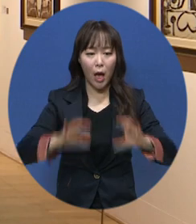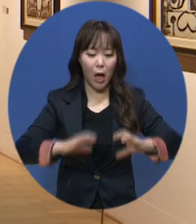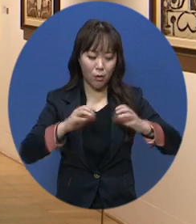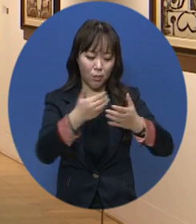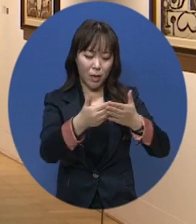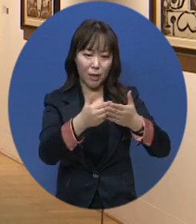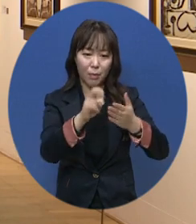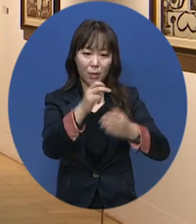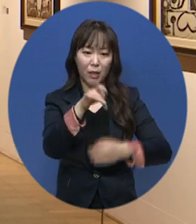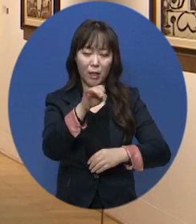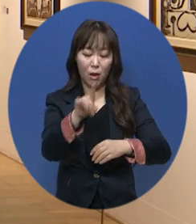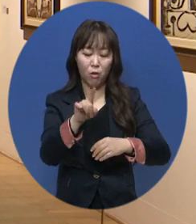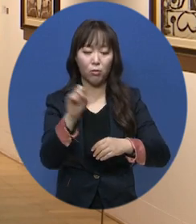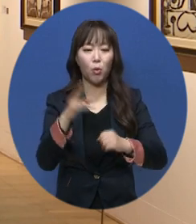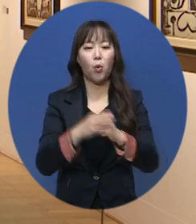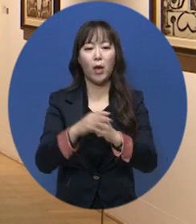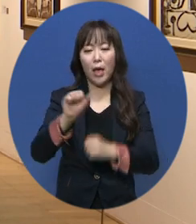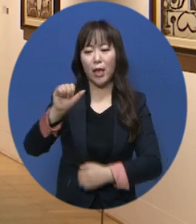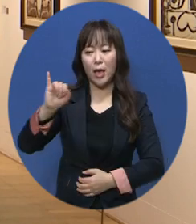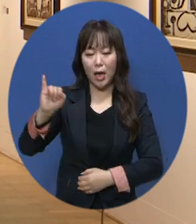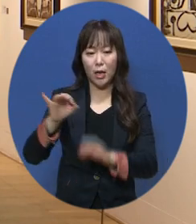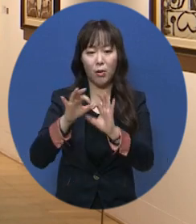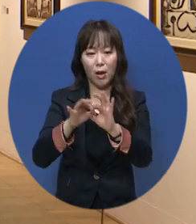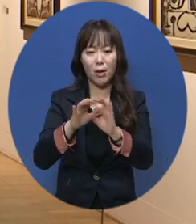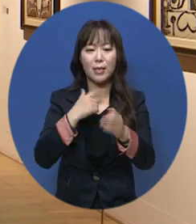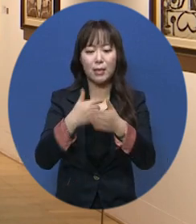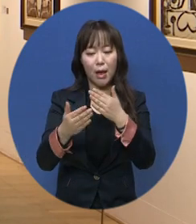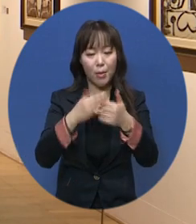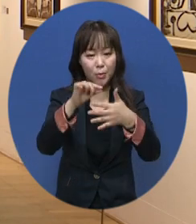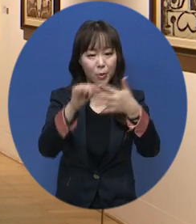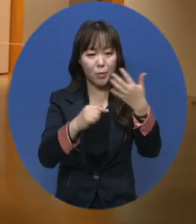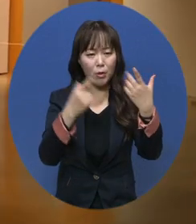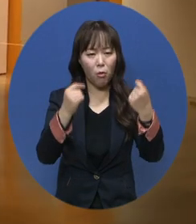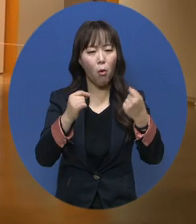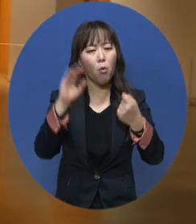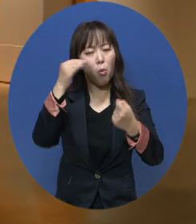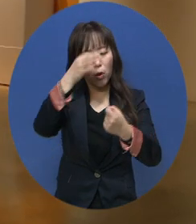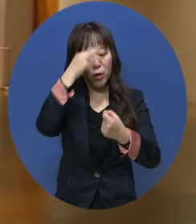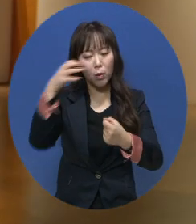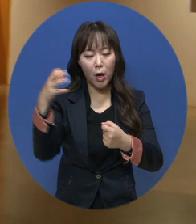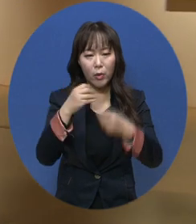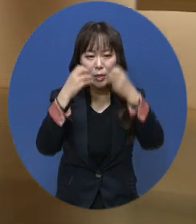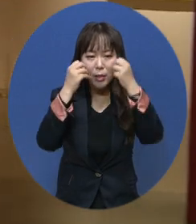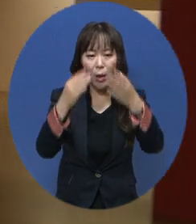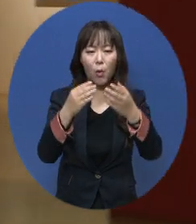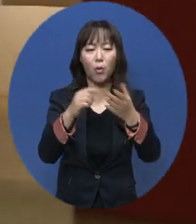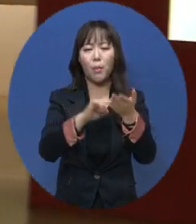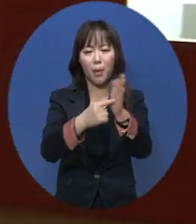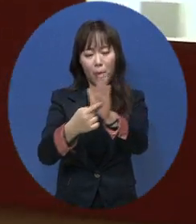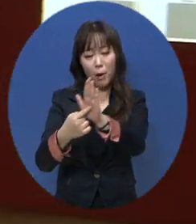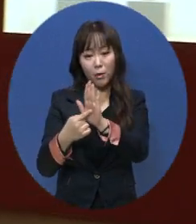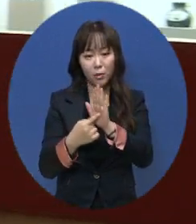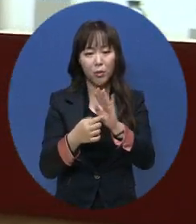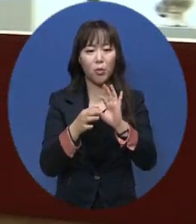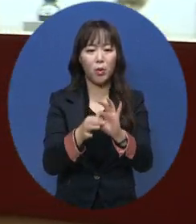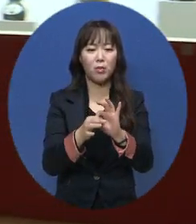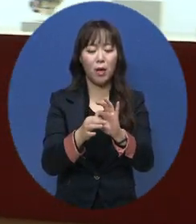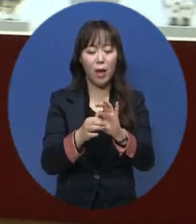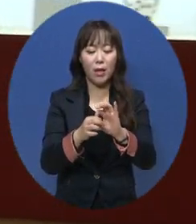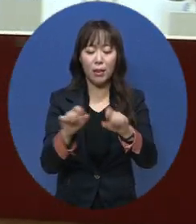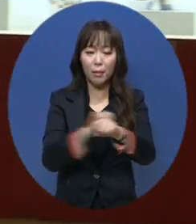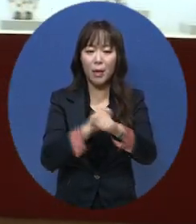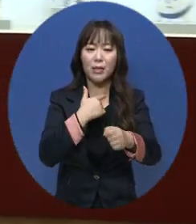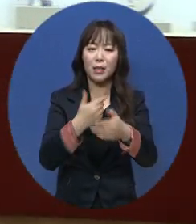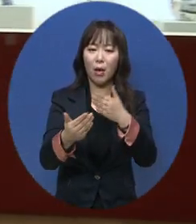작가들의 미디어 작품과 AI를 활용한 체험 콘텐츠 등 최신 기술로 새롭게 탄생한 작품들을 통해서 이색적인